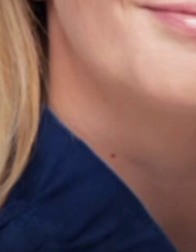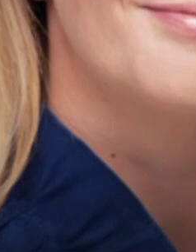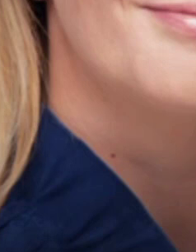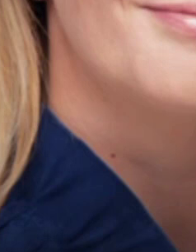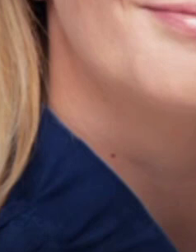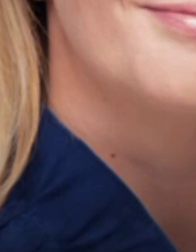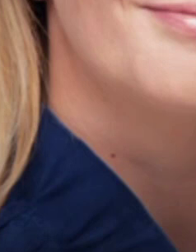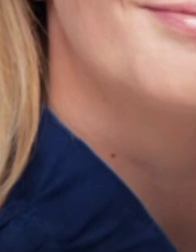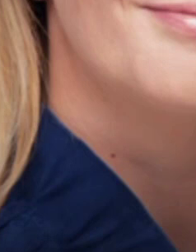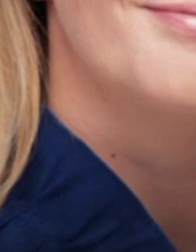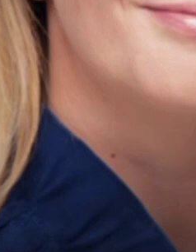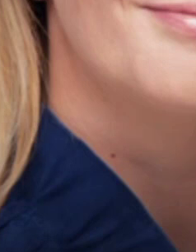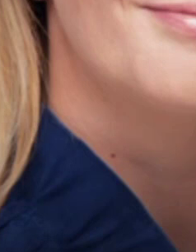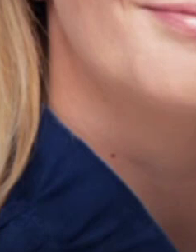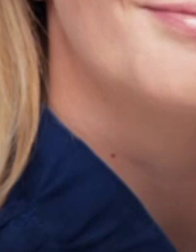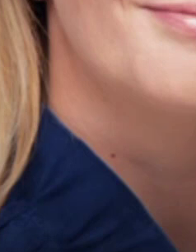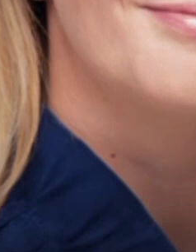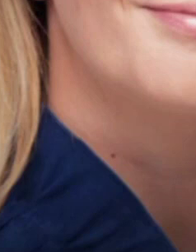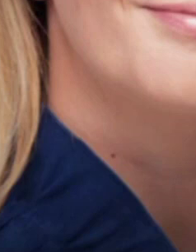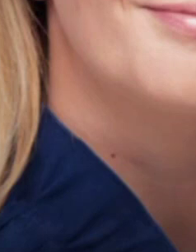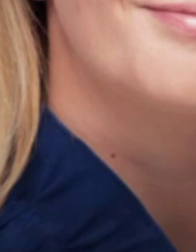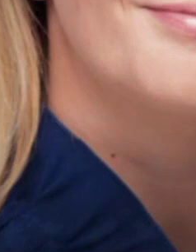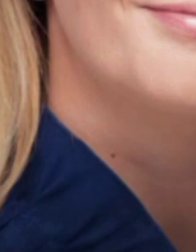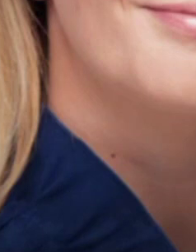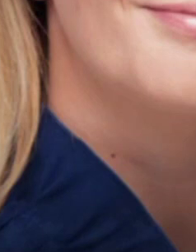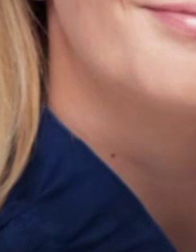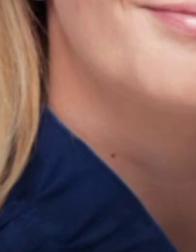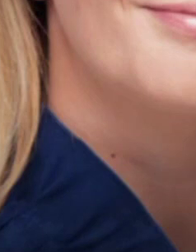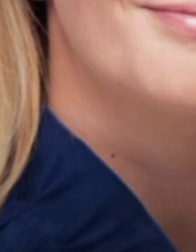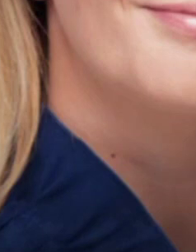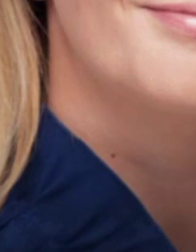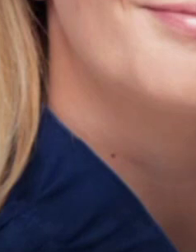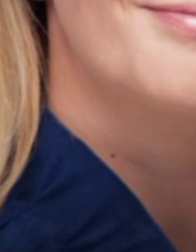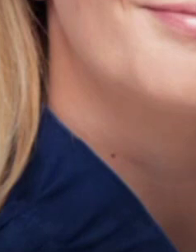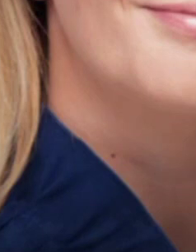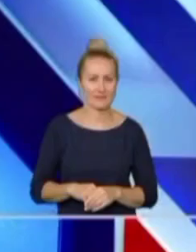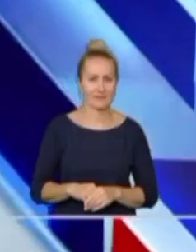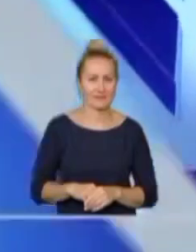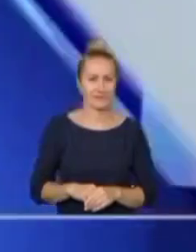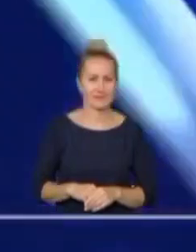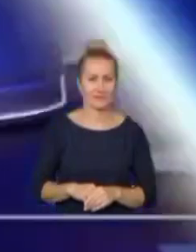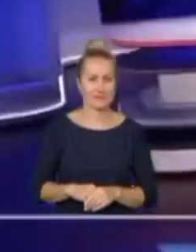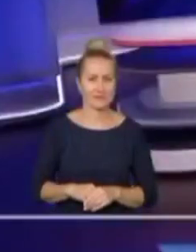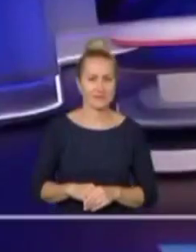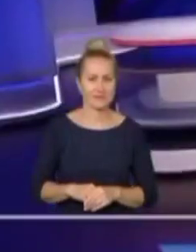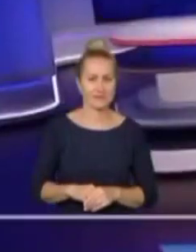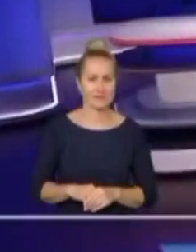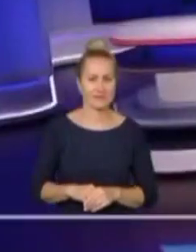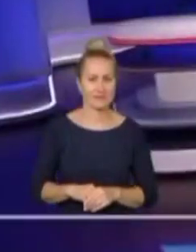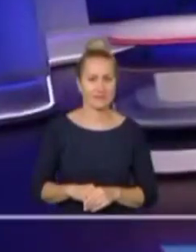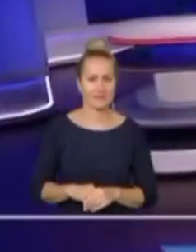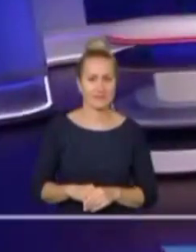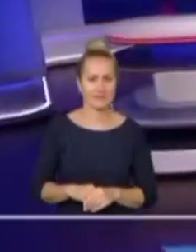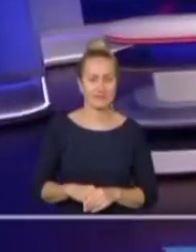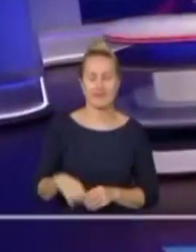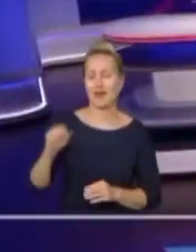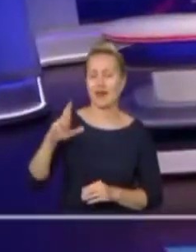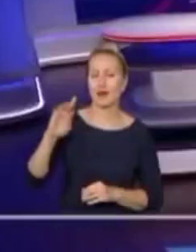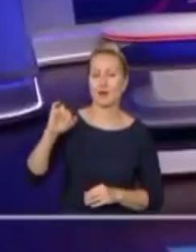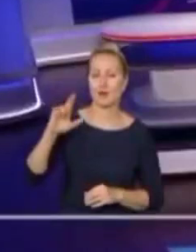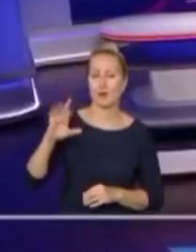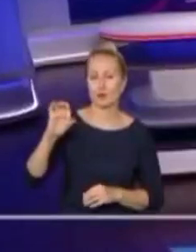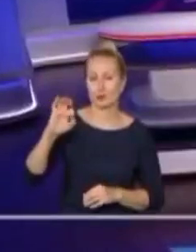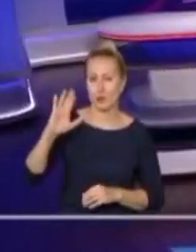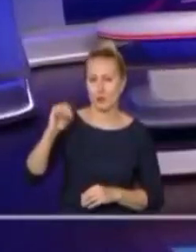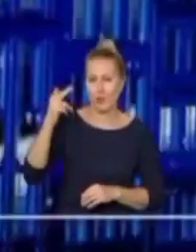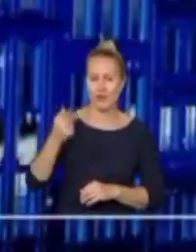jakim kryzysie mówimy. A tak, o kryzysie energetycznym i podwyżkach z tym związanych mówi się w rządowej telewizji. Mówi się w